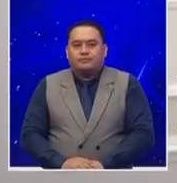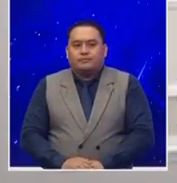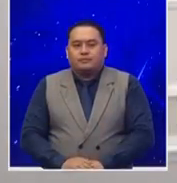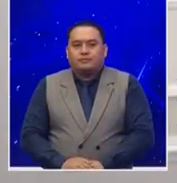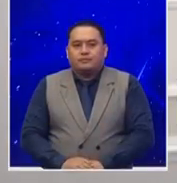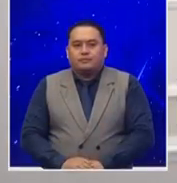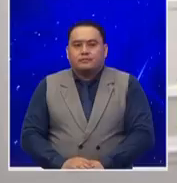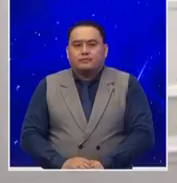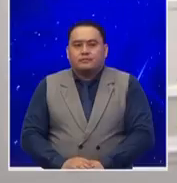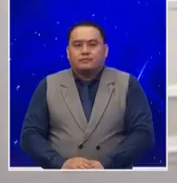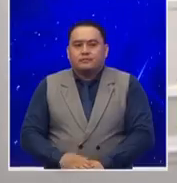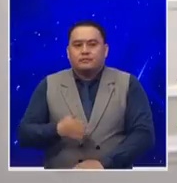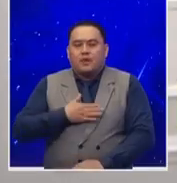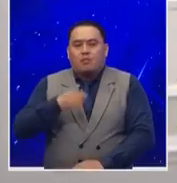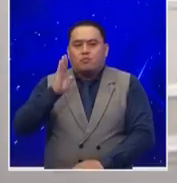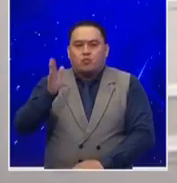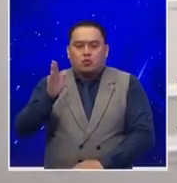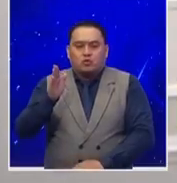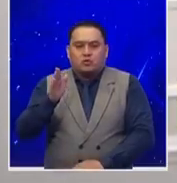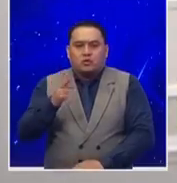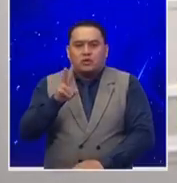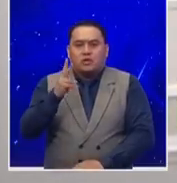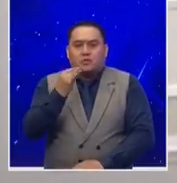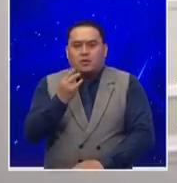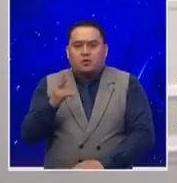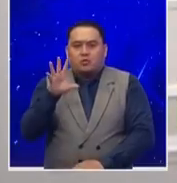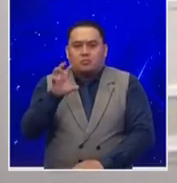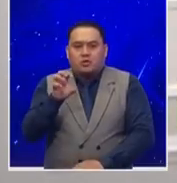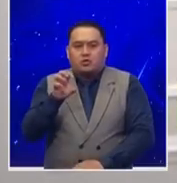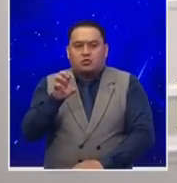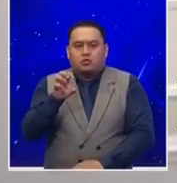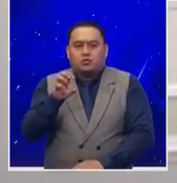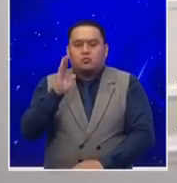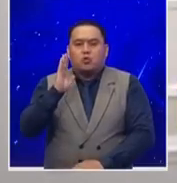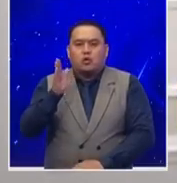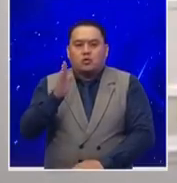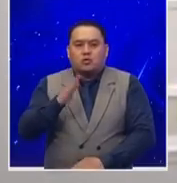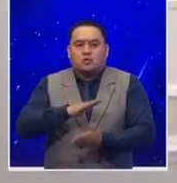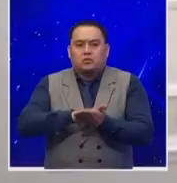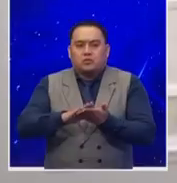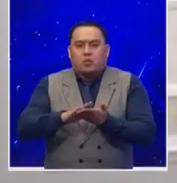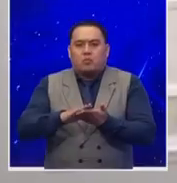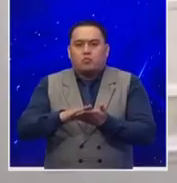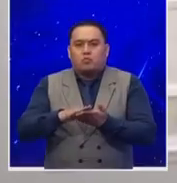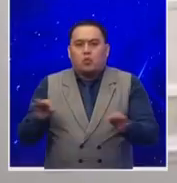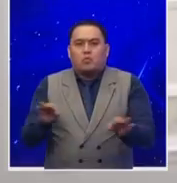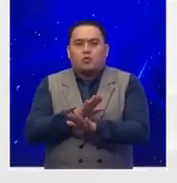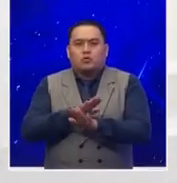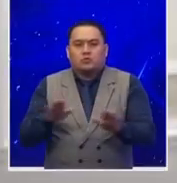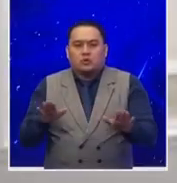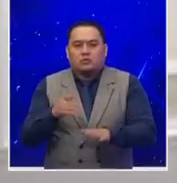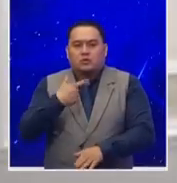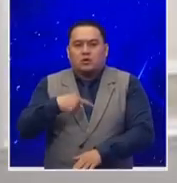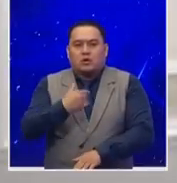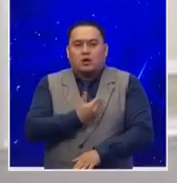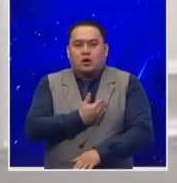Болашаққа план дегенде 2 500 000 болғанда трек шығарғым келіп тұр. Өзімнің чистый трек, өзімнің өлеңім.